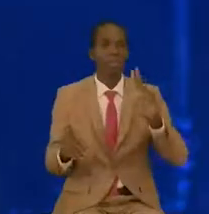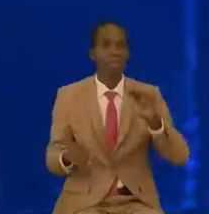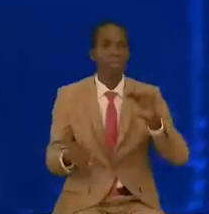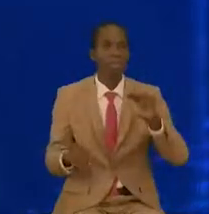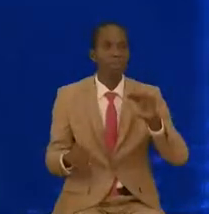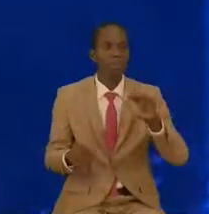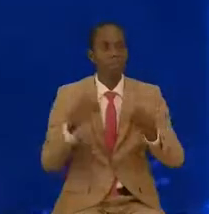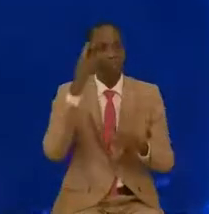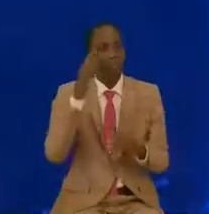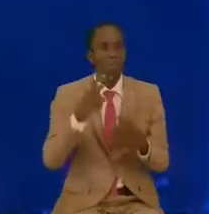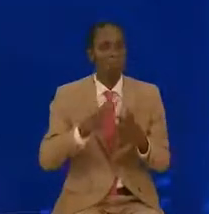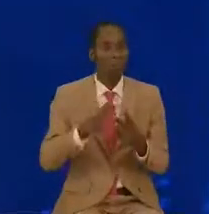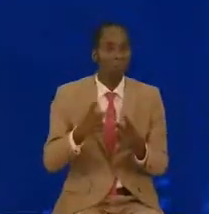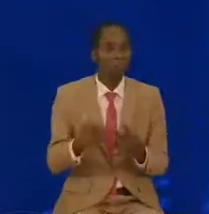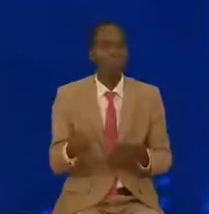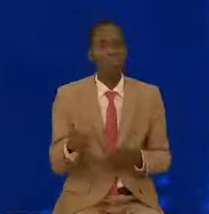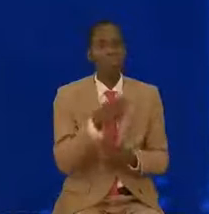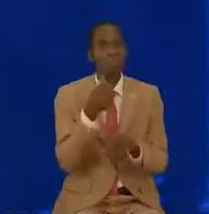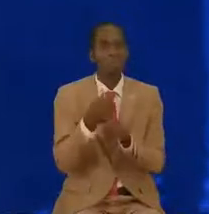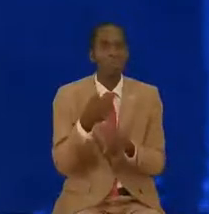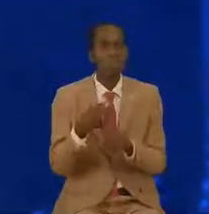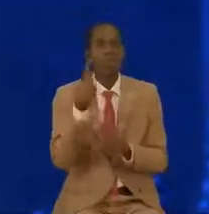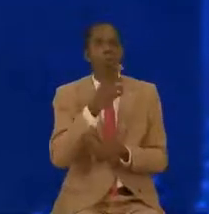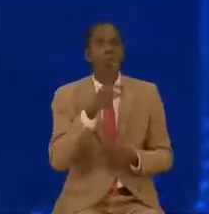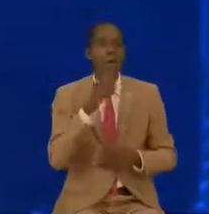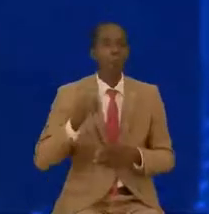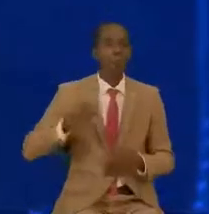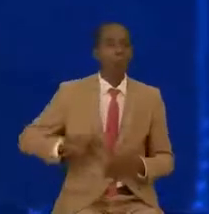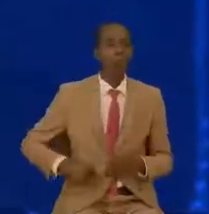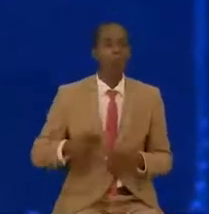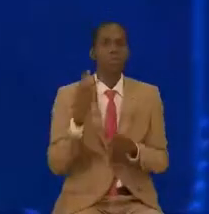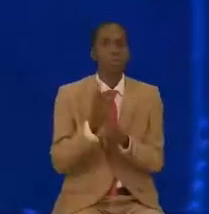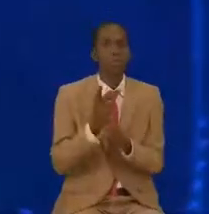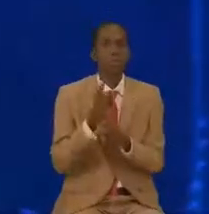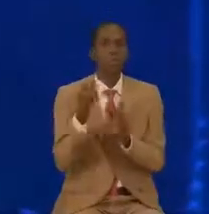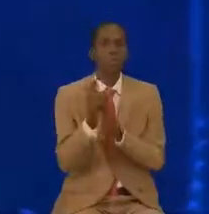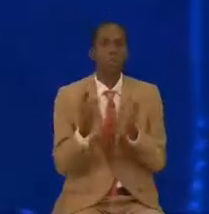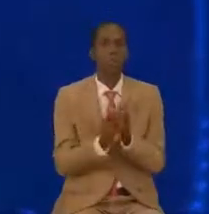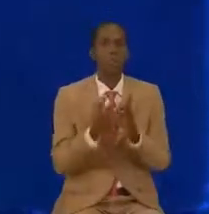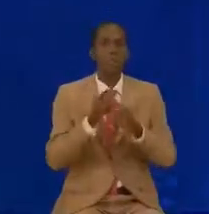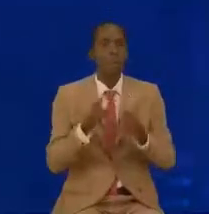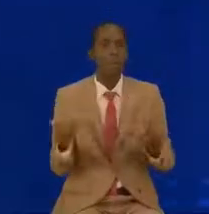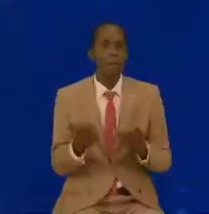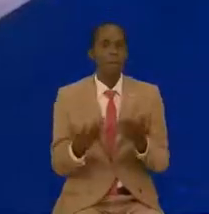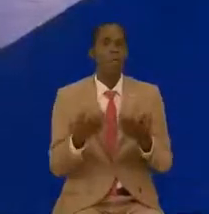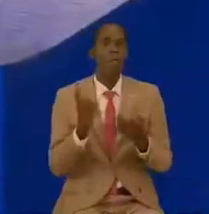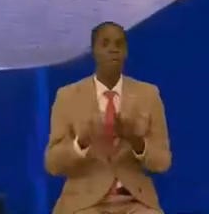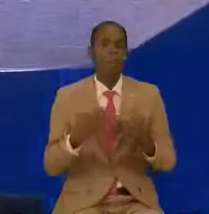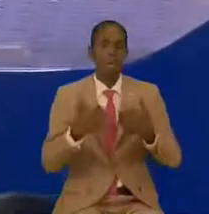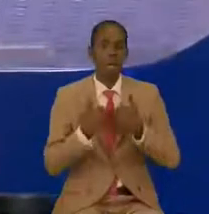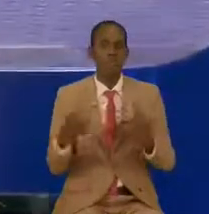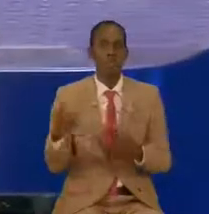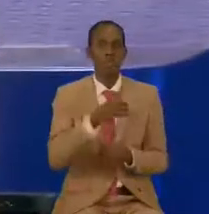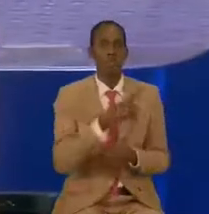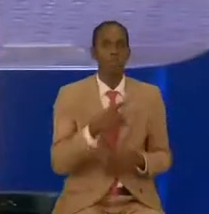Verset 13. Car les circoncis eux-mêmes n'observent point la loi, mais ils veulent